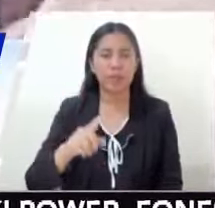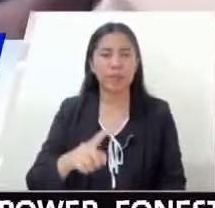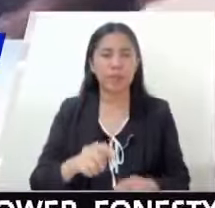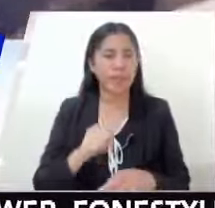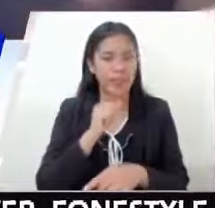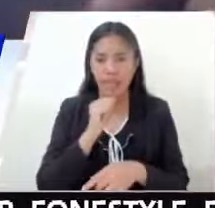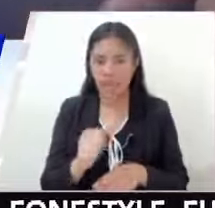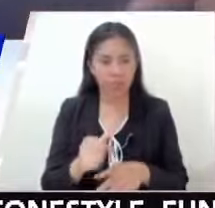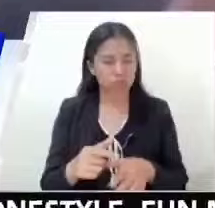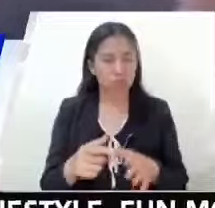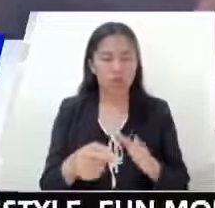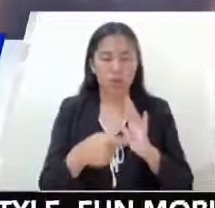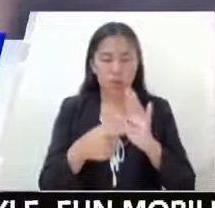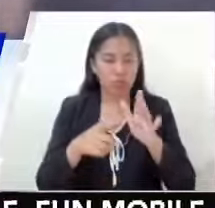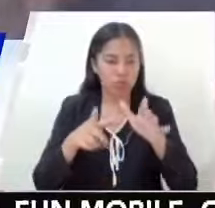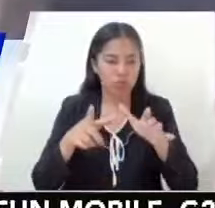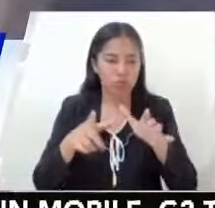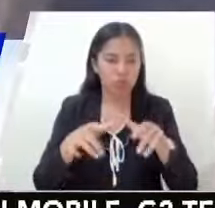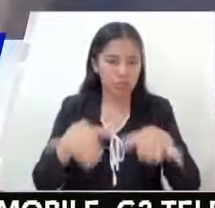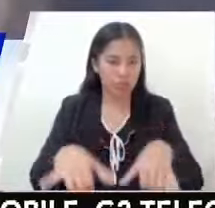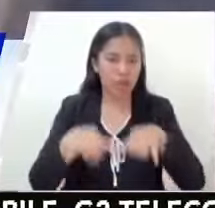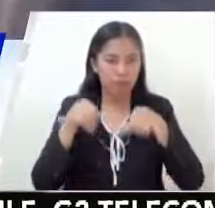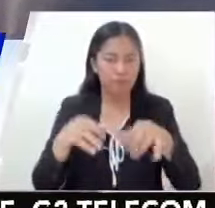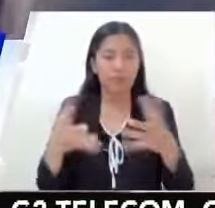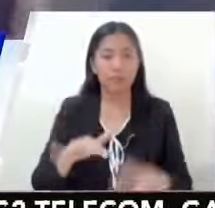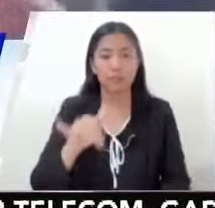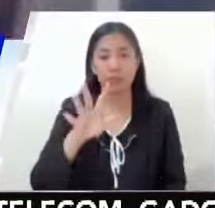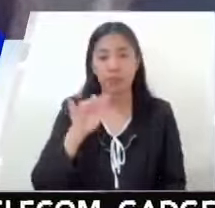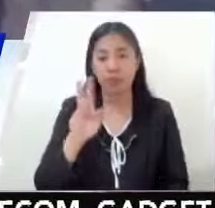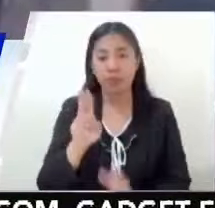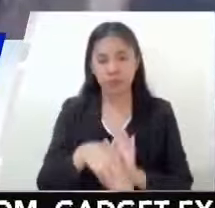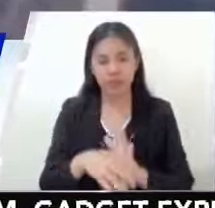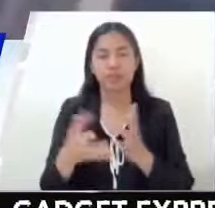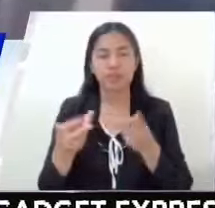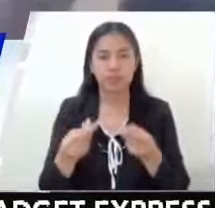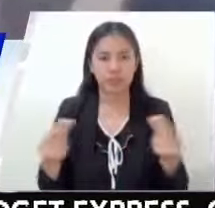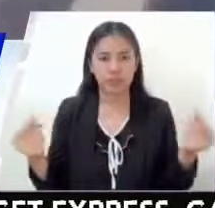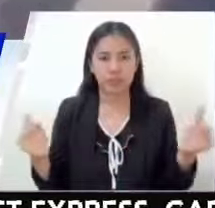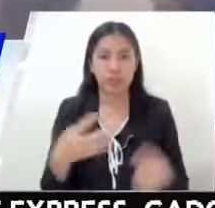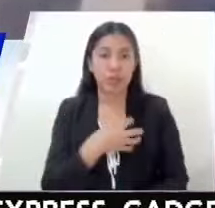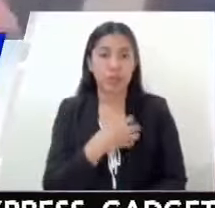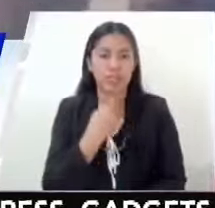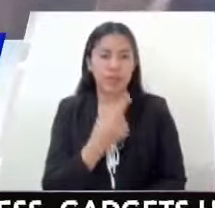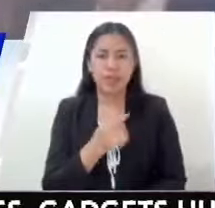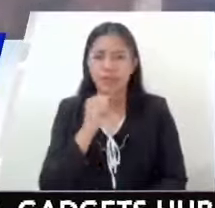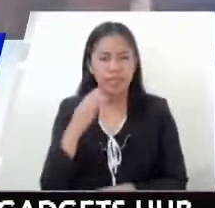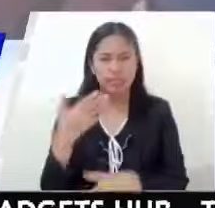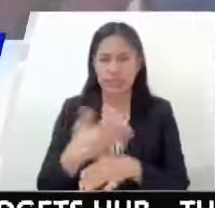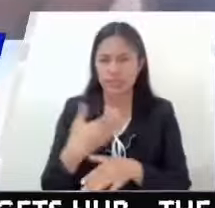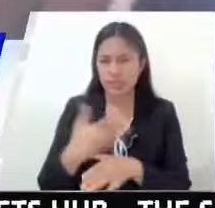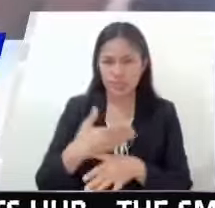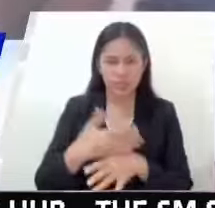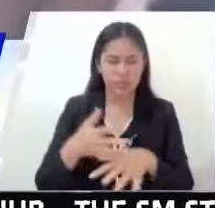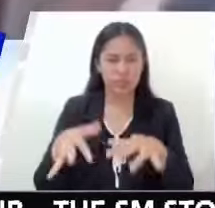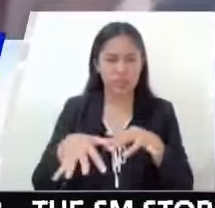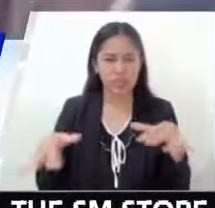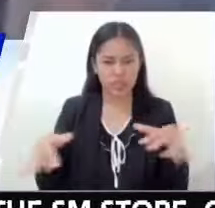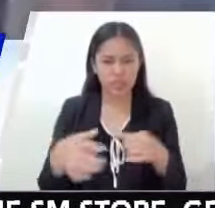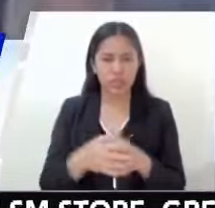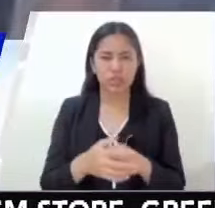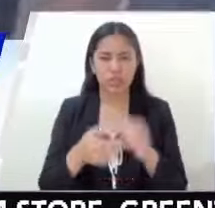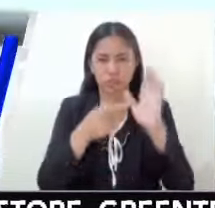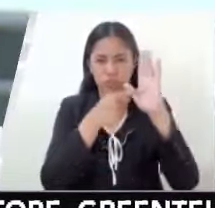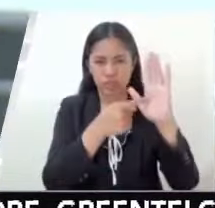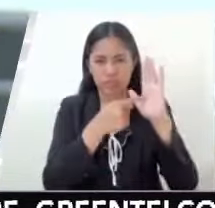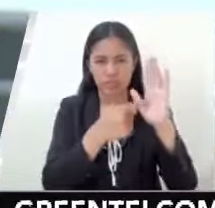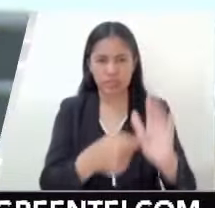minutos, umalis na rin sila. Ayon sa mga pulis, hindi naman daw masyadong nakaapekto sa daloy ng trapiko ang isinagawang programa